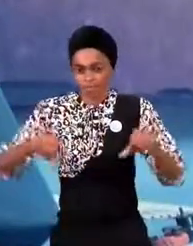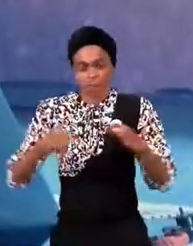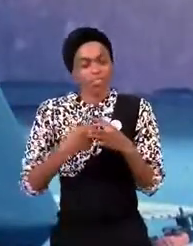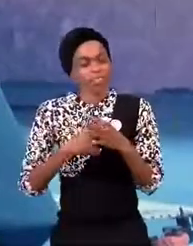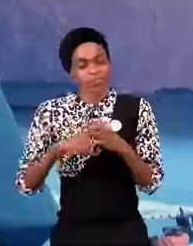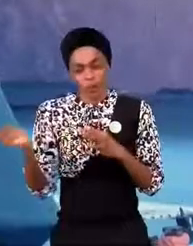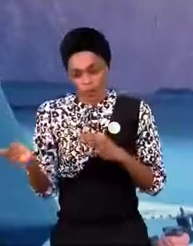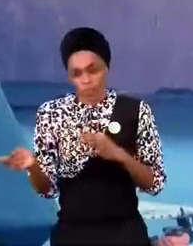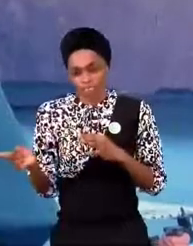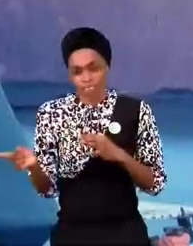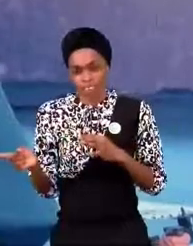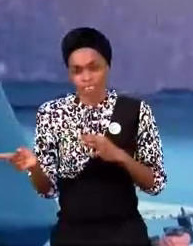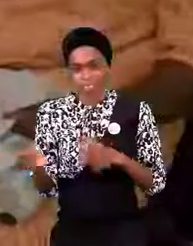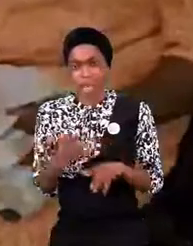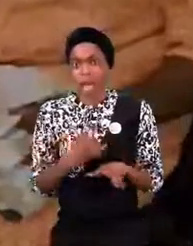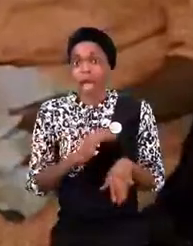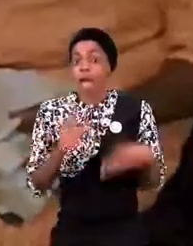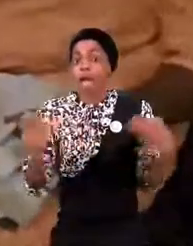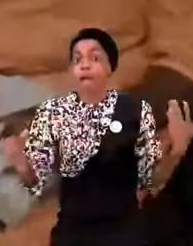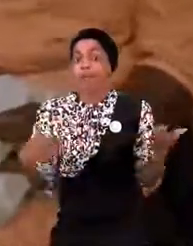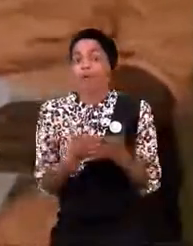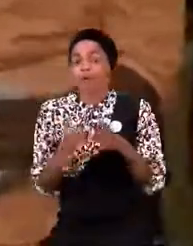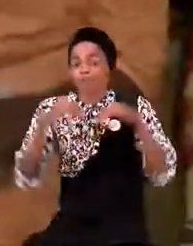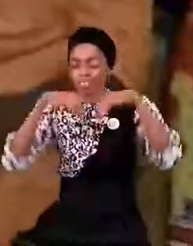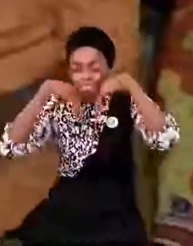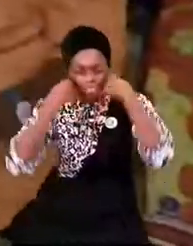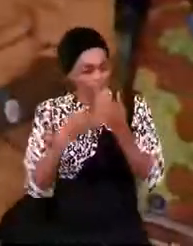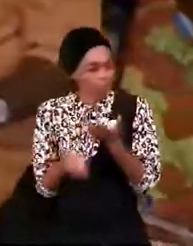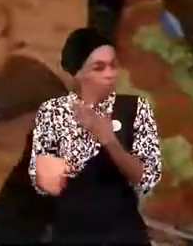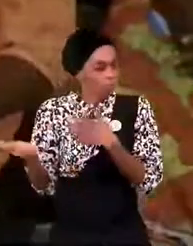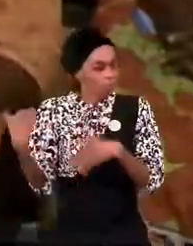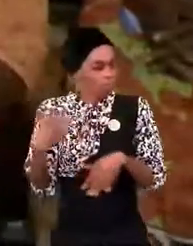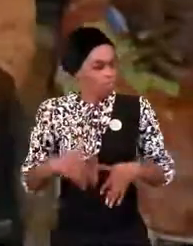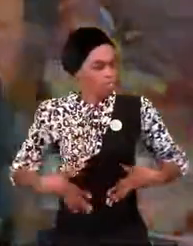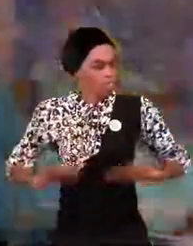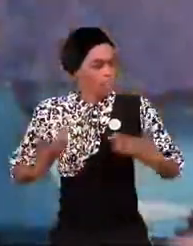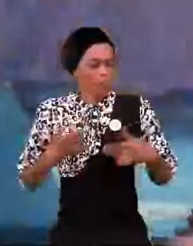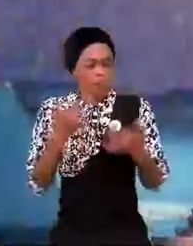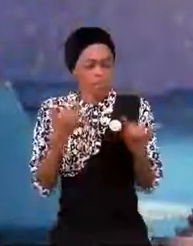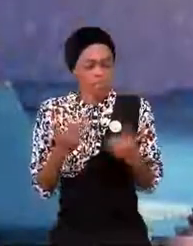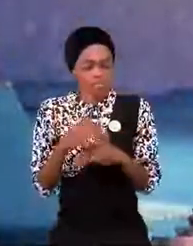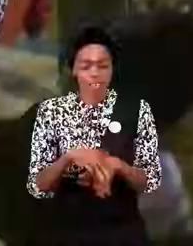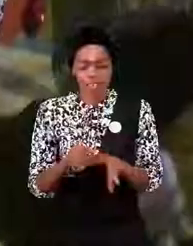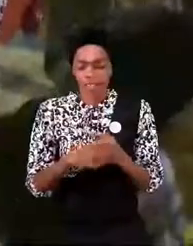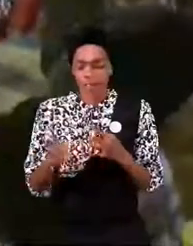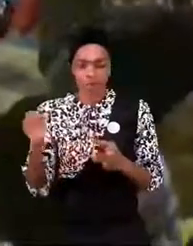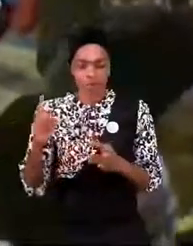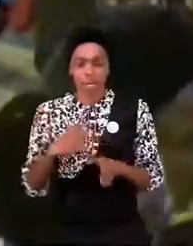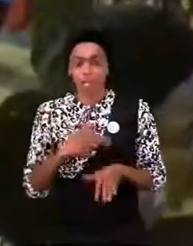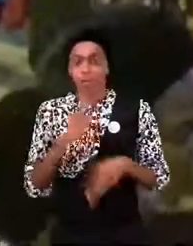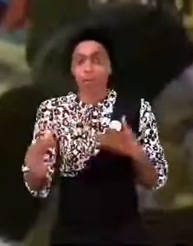Et toutes les hontes de la vie passée, ce soir, parties. Et l'oppression du diable ce soir,